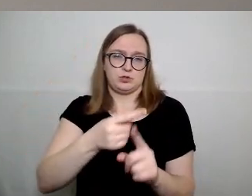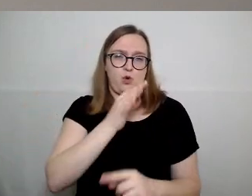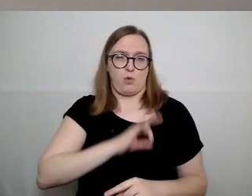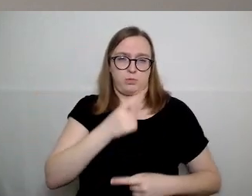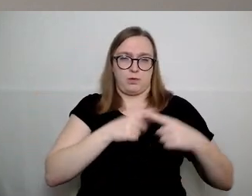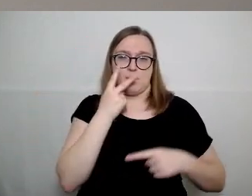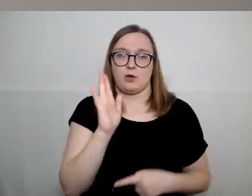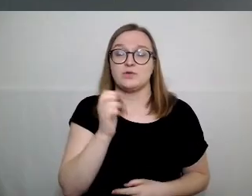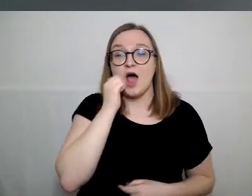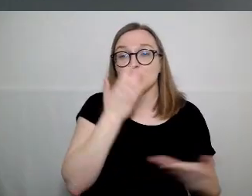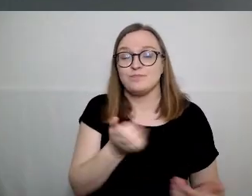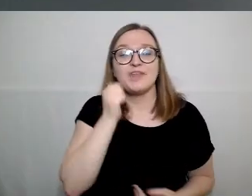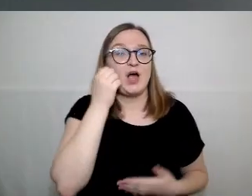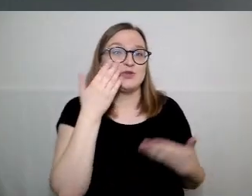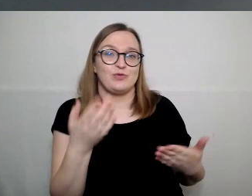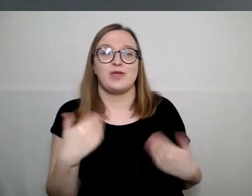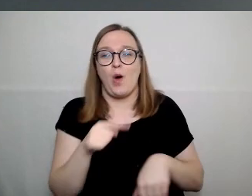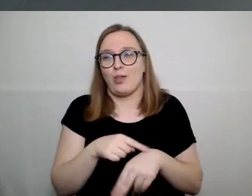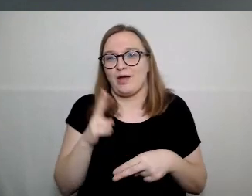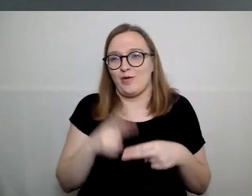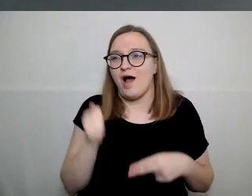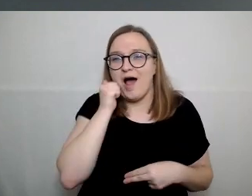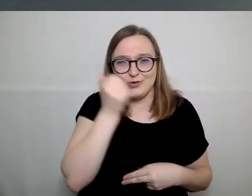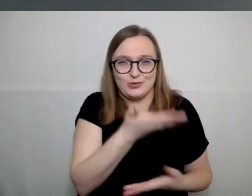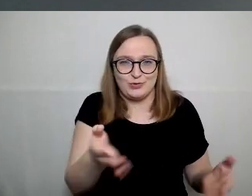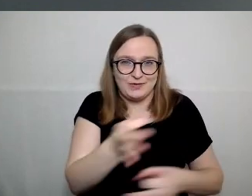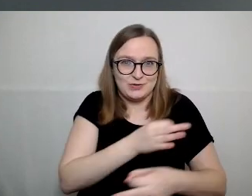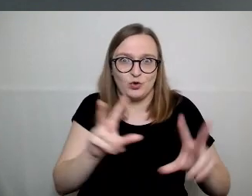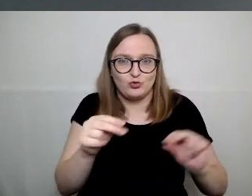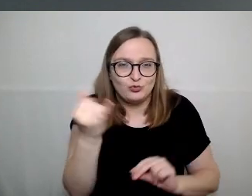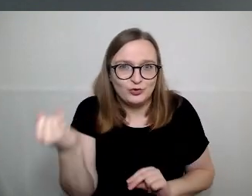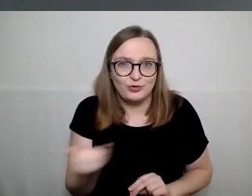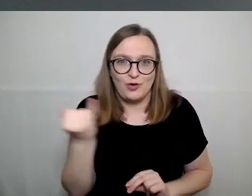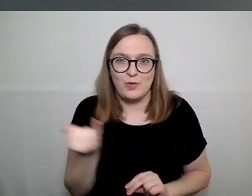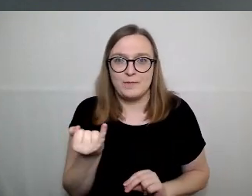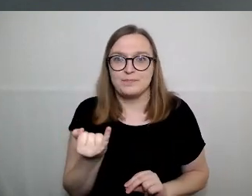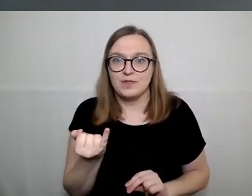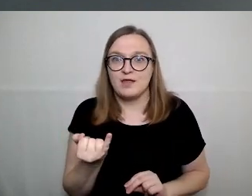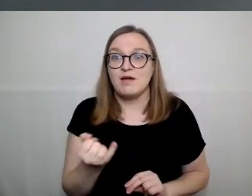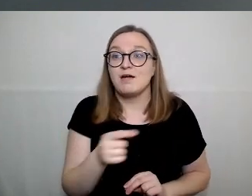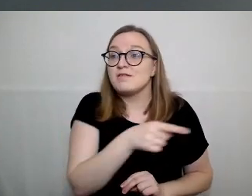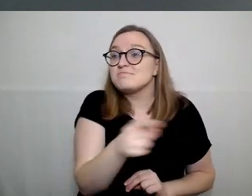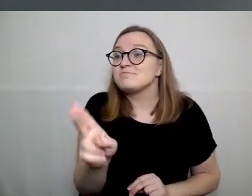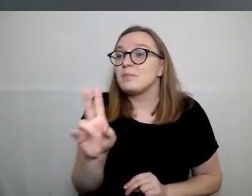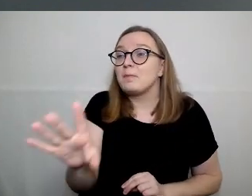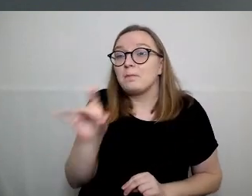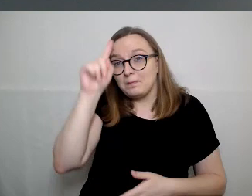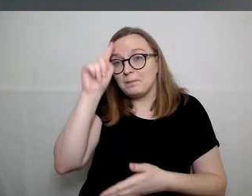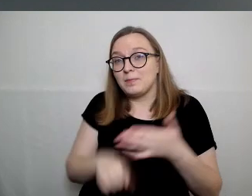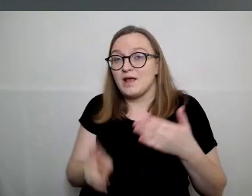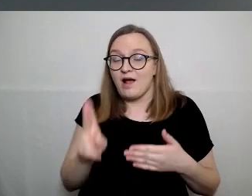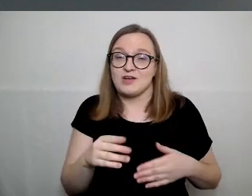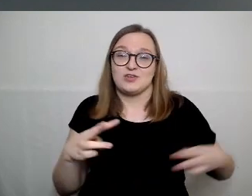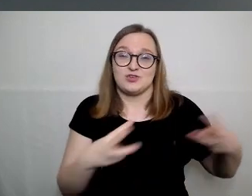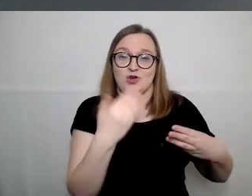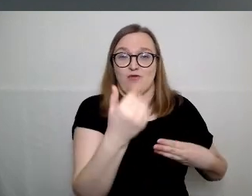Jums. Laikas baigti. Ačiū Jums už diskusiją. Iš tikrųjų įdomu. Kas vertas pasitikėjimo, sprendžia Šakių žmonės.